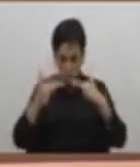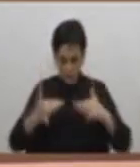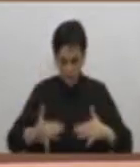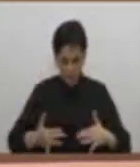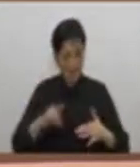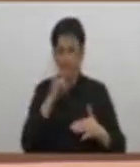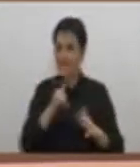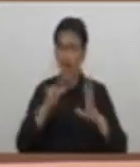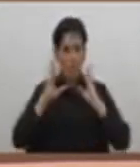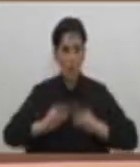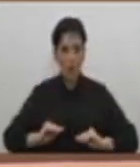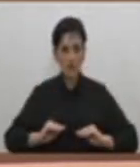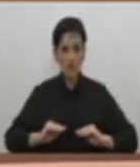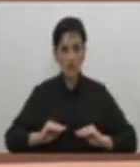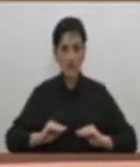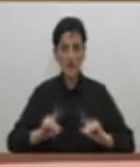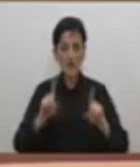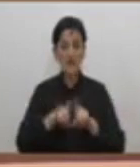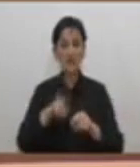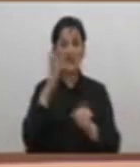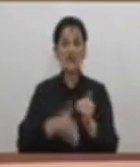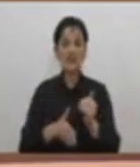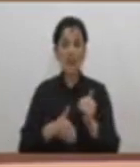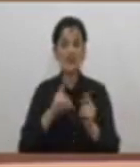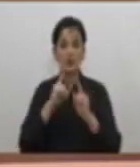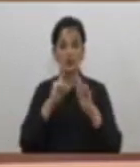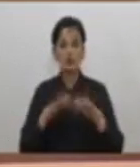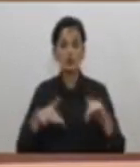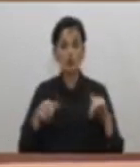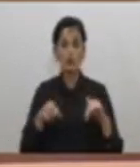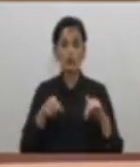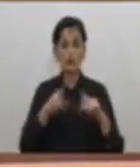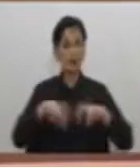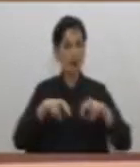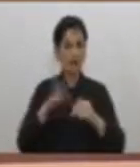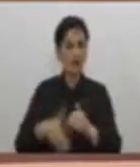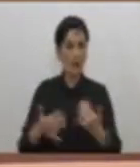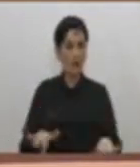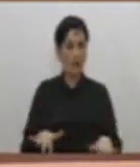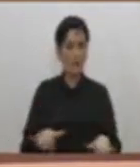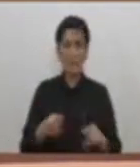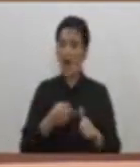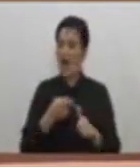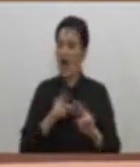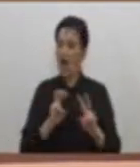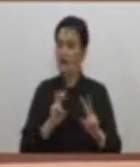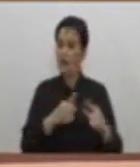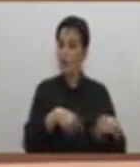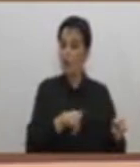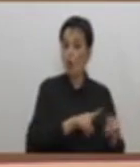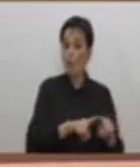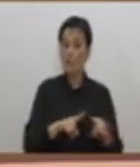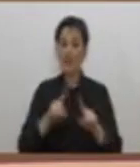ვერ მოასწრებენ, ისე დამთავრდება პლენარულ სხდომაზე მისი განხილვა. Ამას არ ქვია კომიტეტსა და პლენარულ